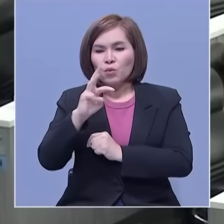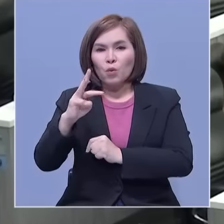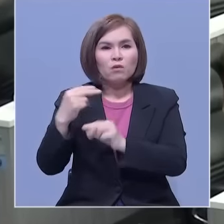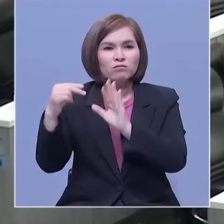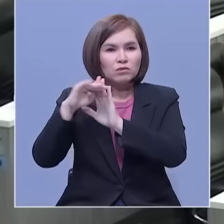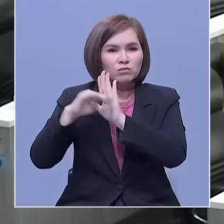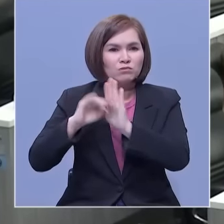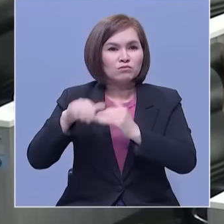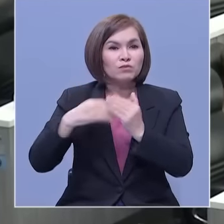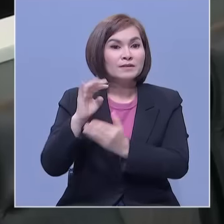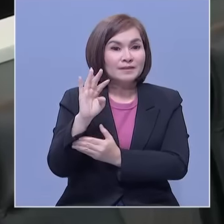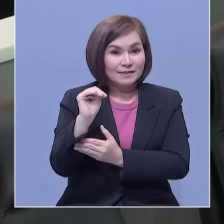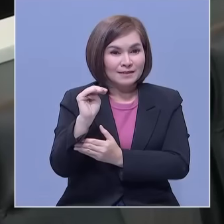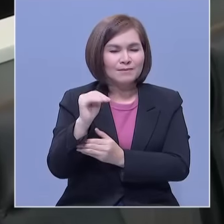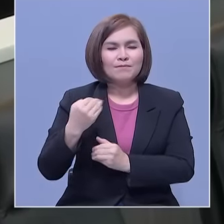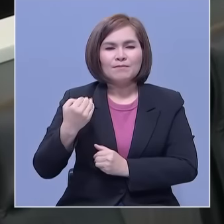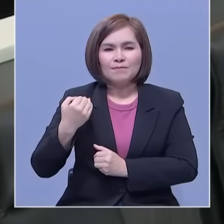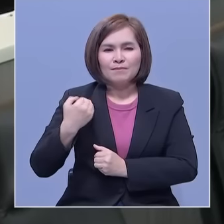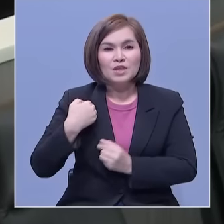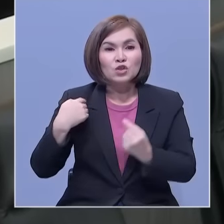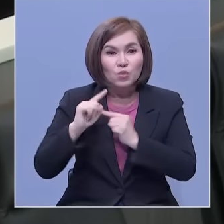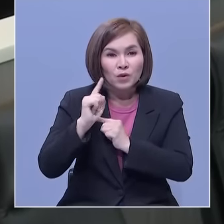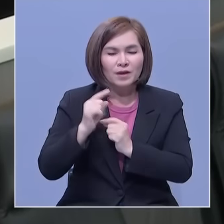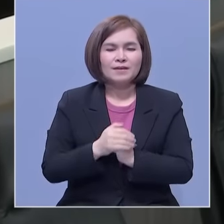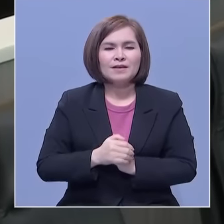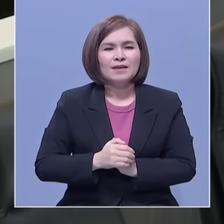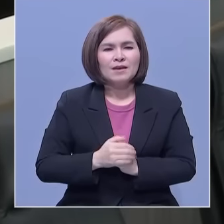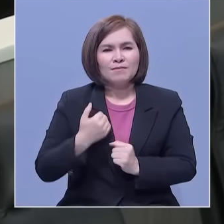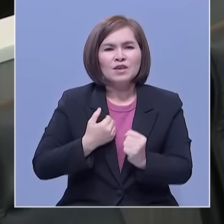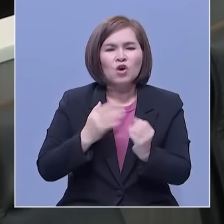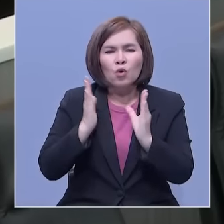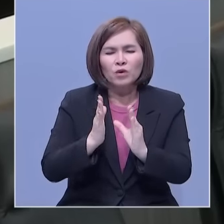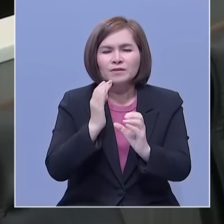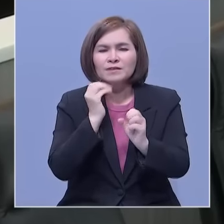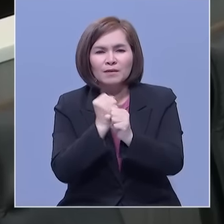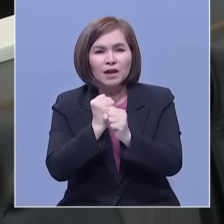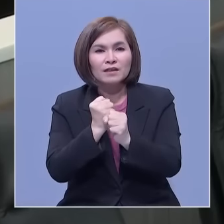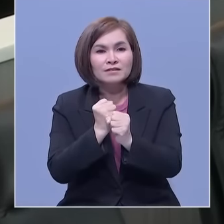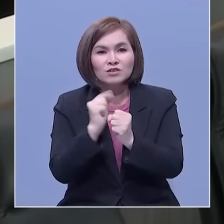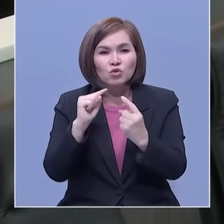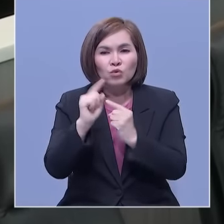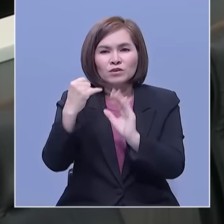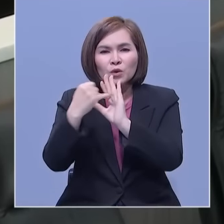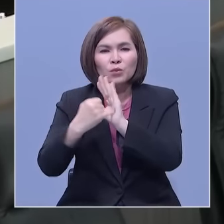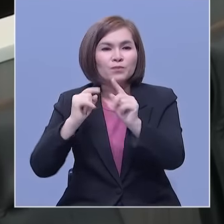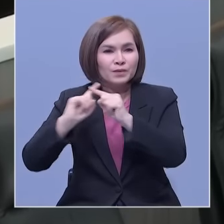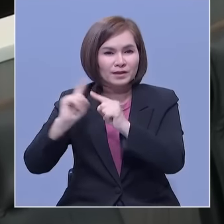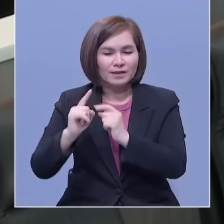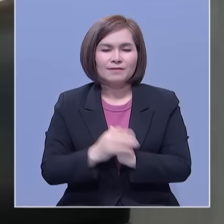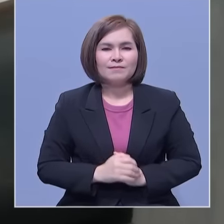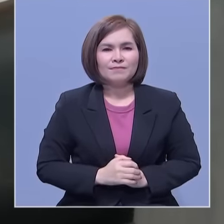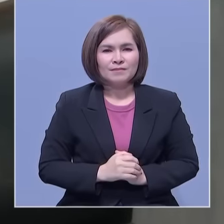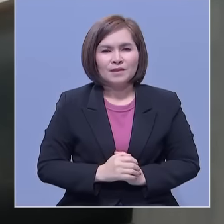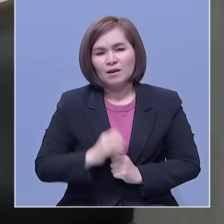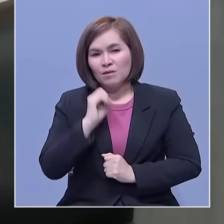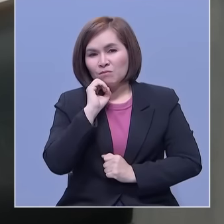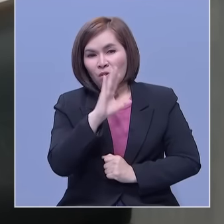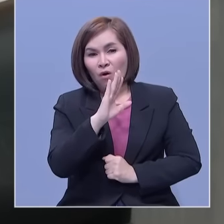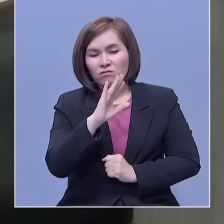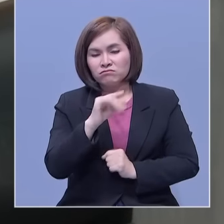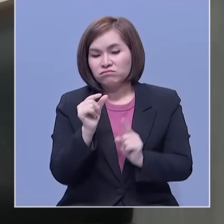สวสายป่าป่าในหลายๆจังหวัดอาจารย์ก็บอกว่าบอกแค่นี้คงรู้แล้ว